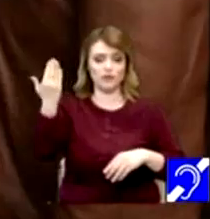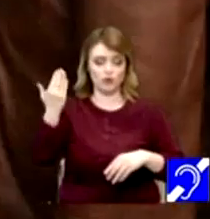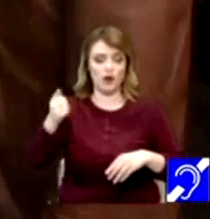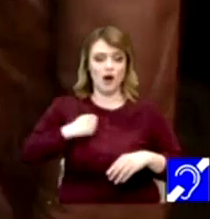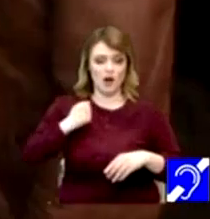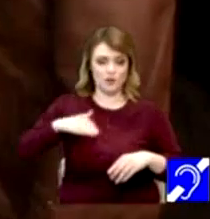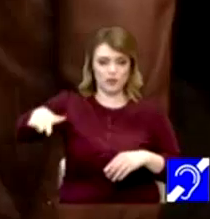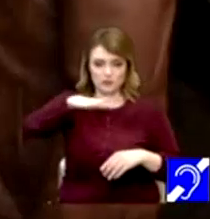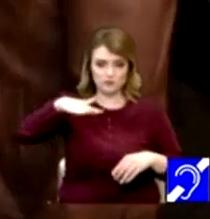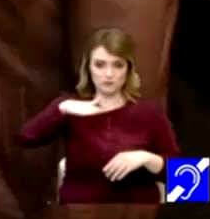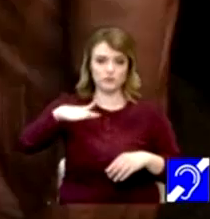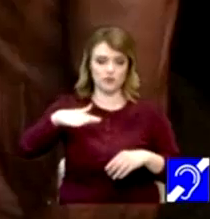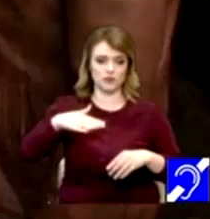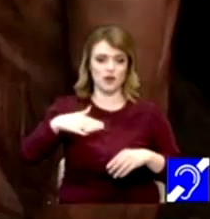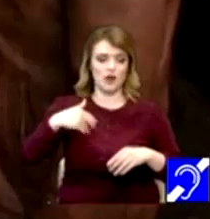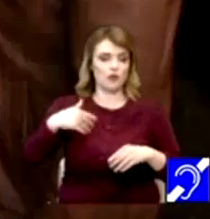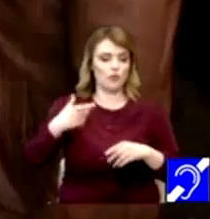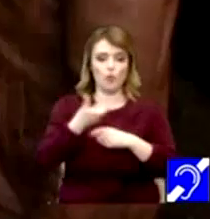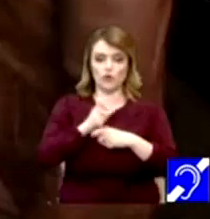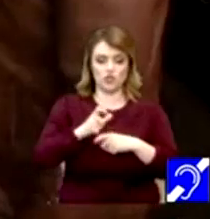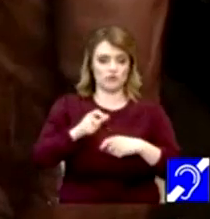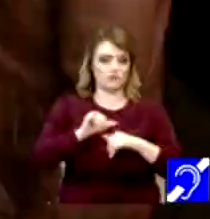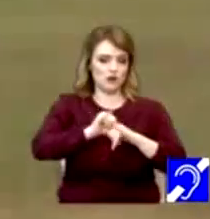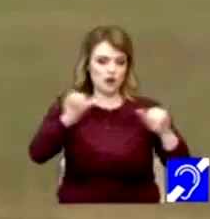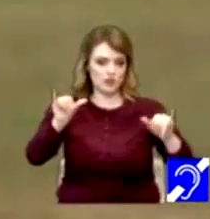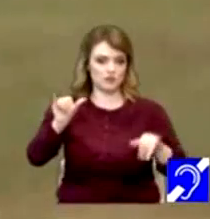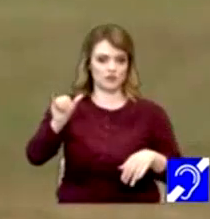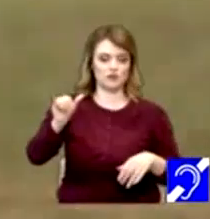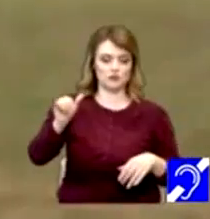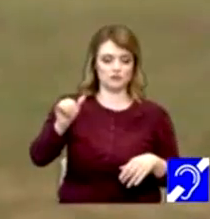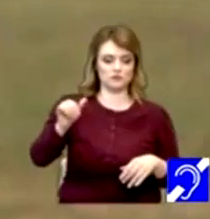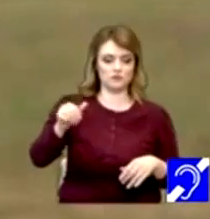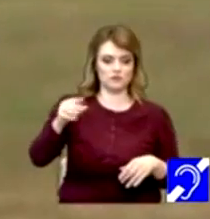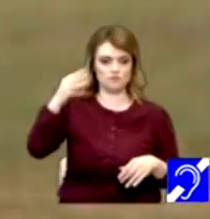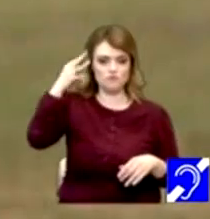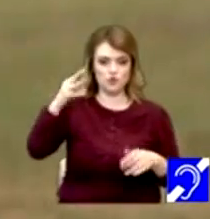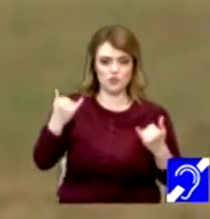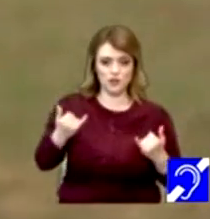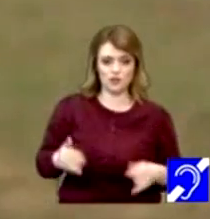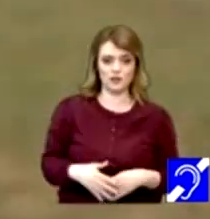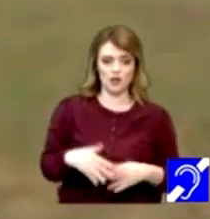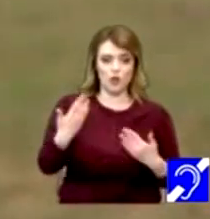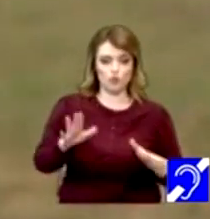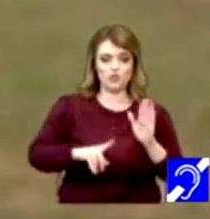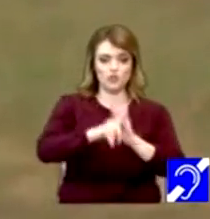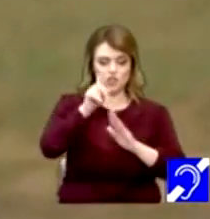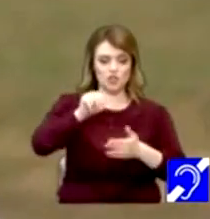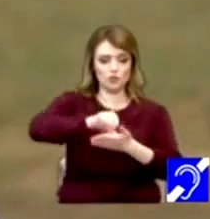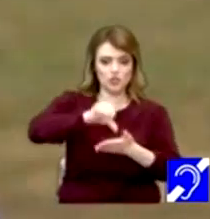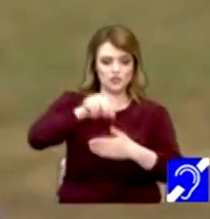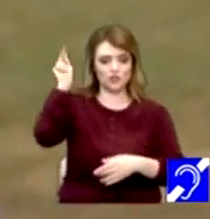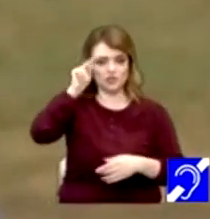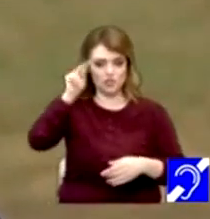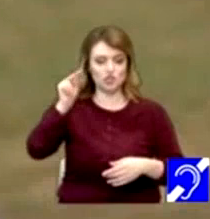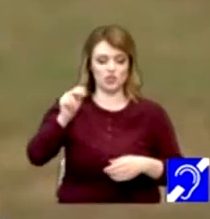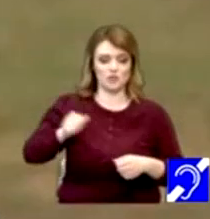ultima fază de dezvoltare și va corespunde pe deplin standardelor Alianței Nord-Atlantice. Subunitățile sale au început deja să participe la exerciții